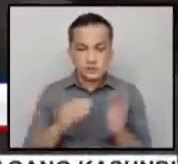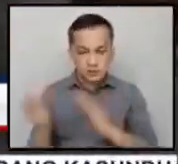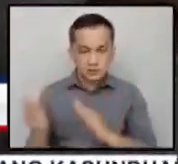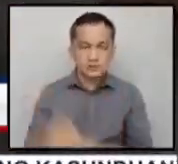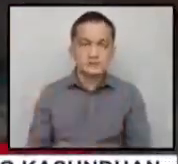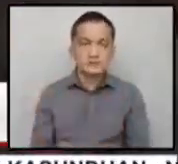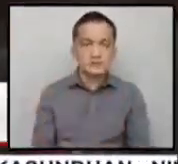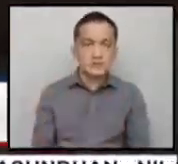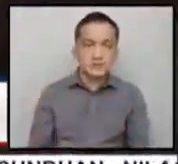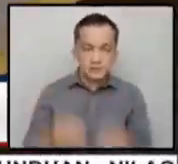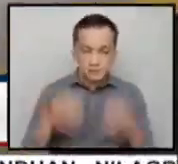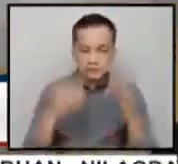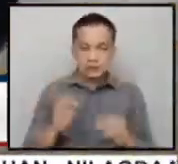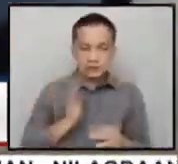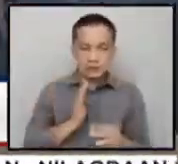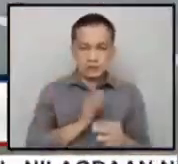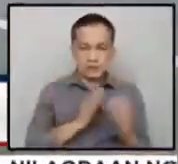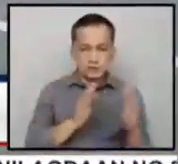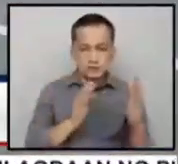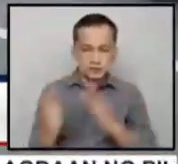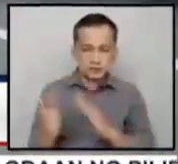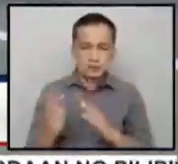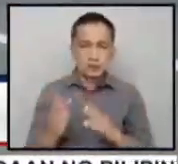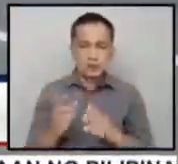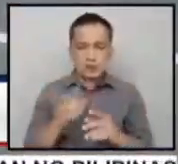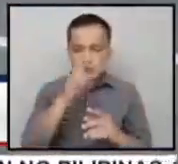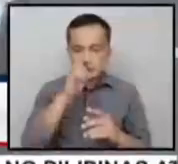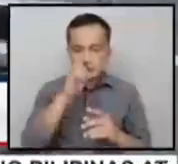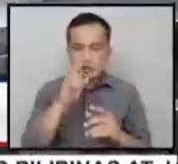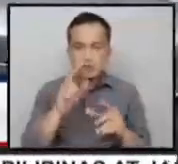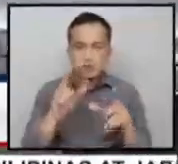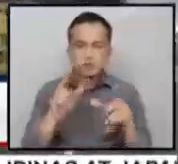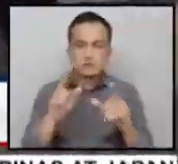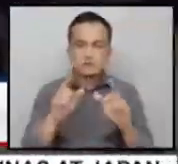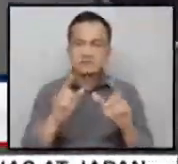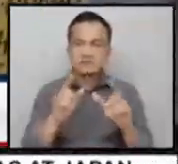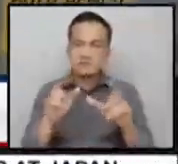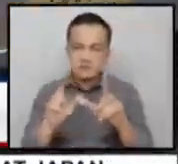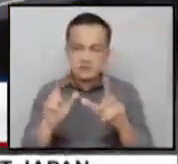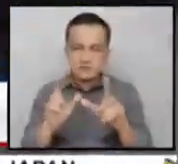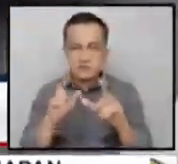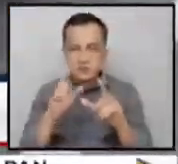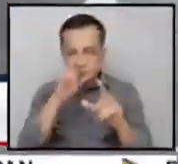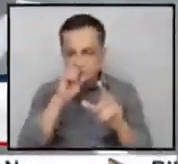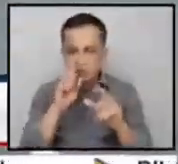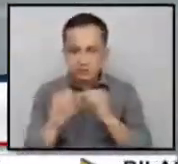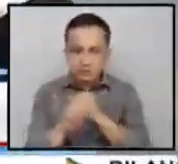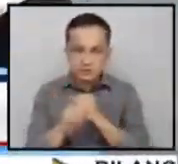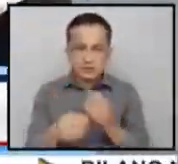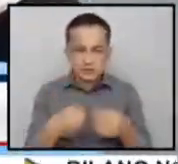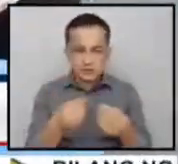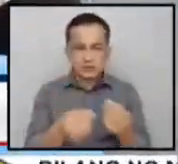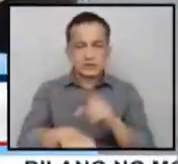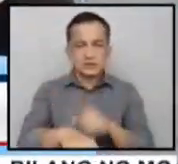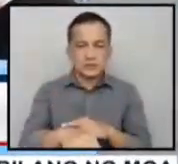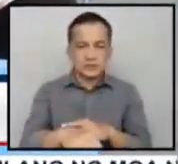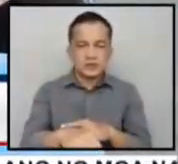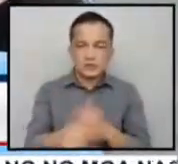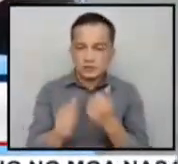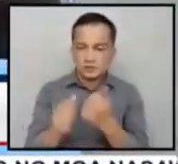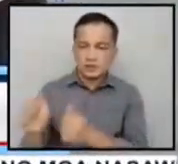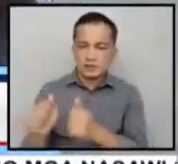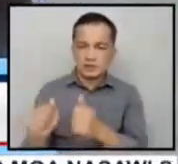ng board na palawigan ang prangkisa ng mga lumang jeep para mabigyan ng sapat na panahon ang mga operator na makasunod sa requirements para sa